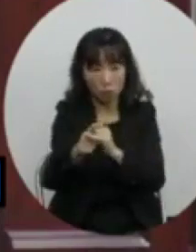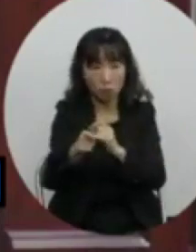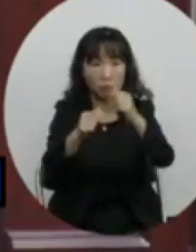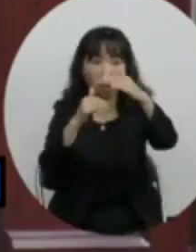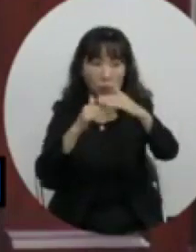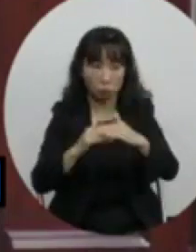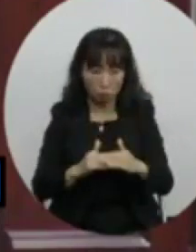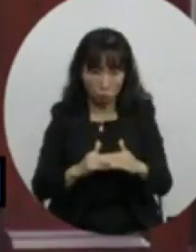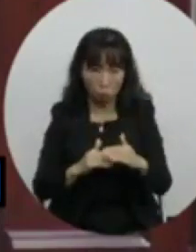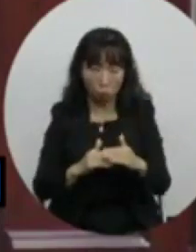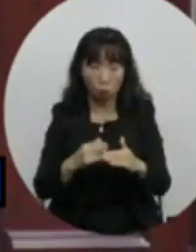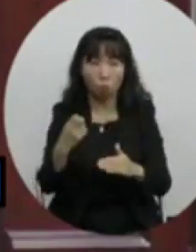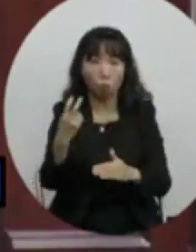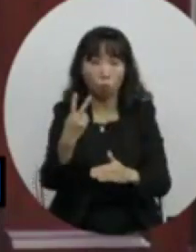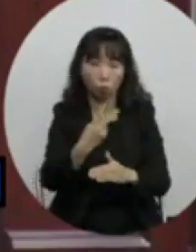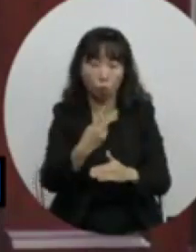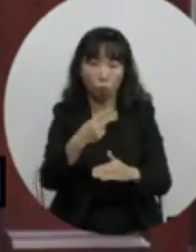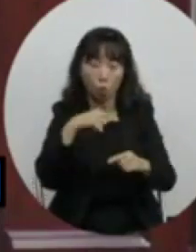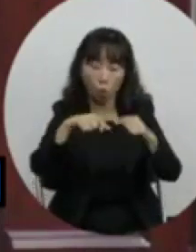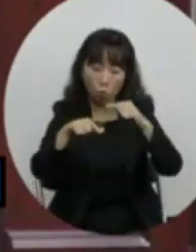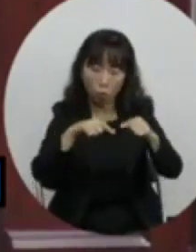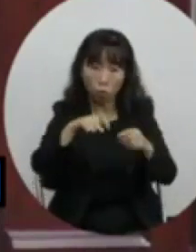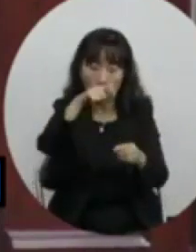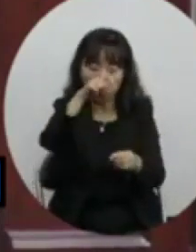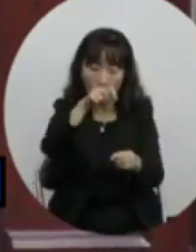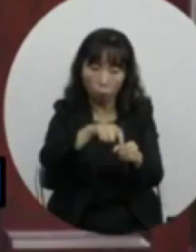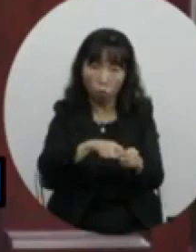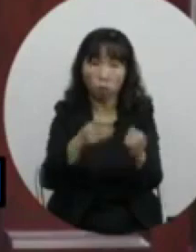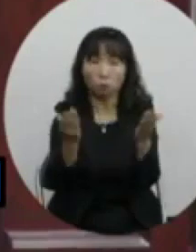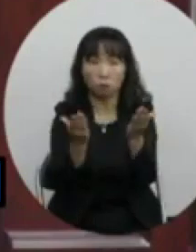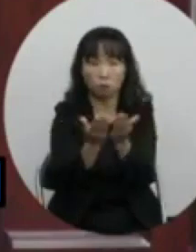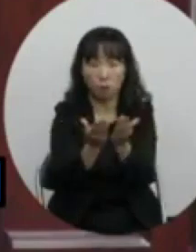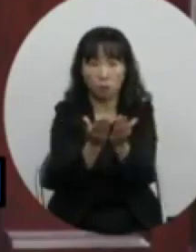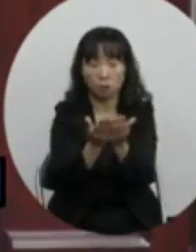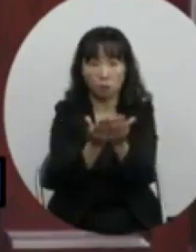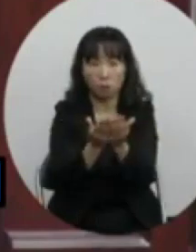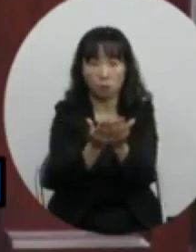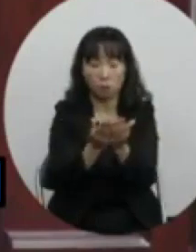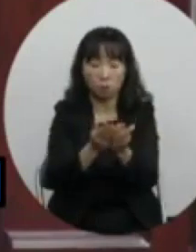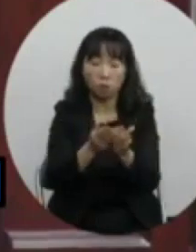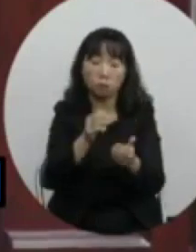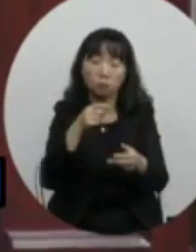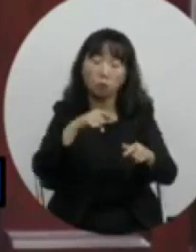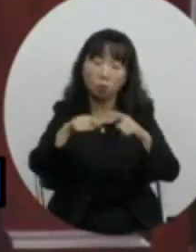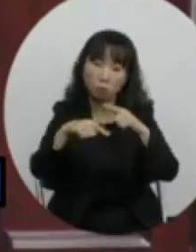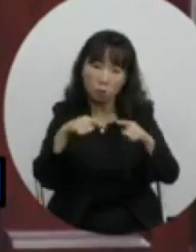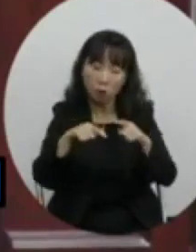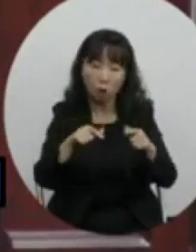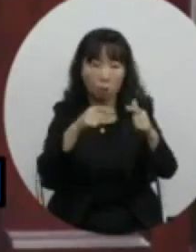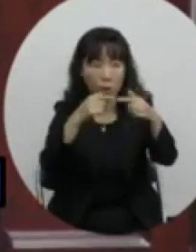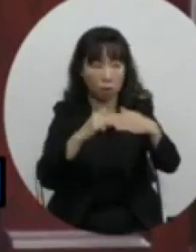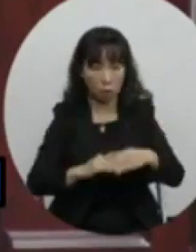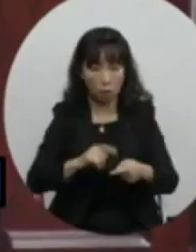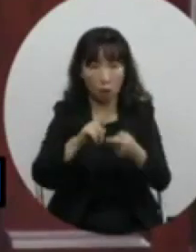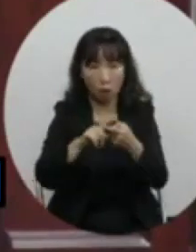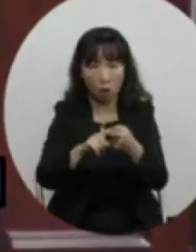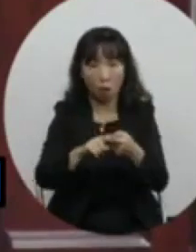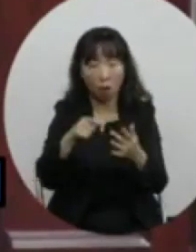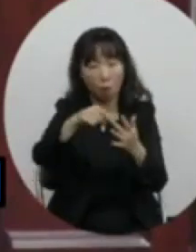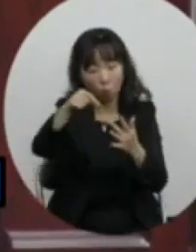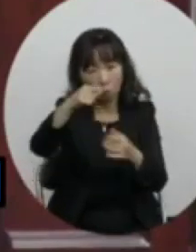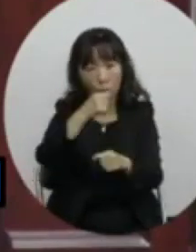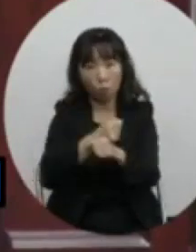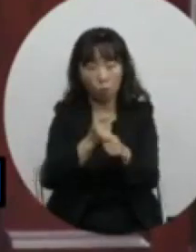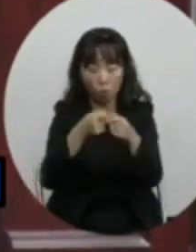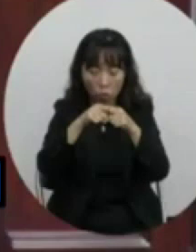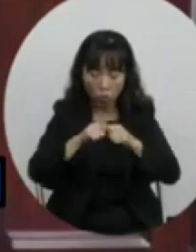내용적으로는 중장기 비전과 정책 목적에 맞는 분야별 정책 사업 발굴 및 실행력 확보를 위한 사업별